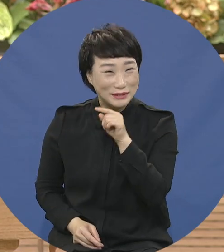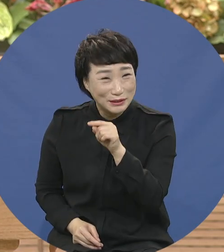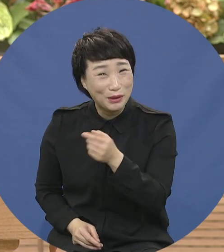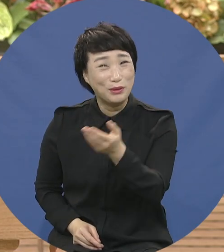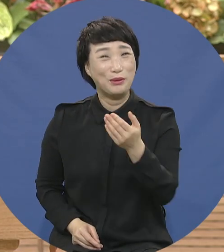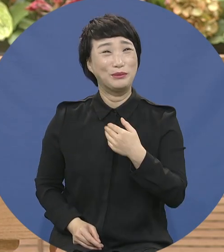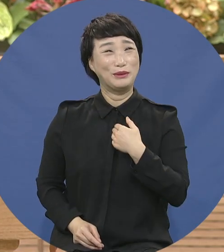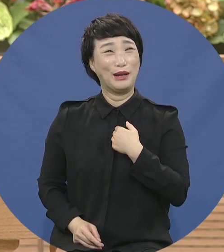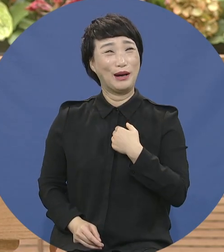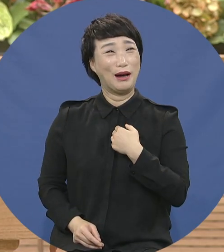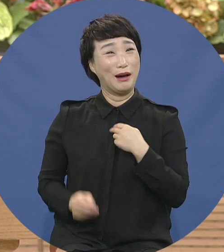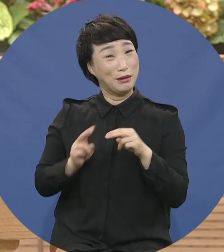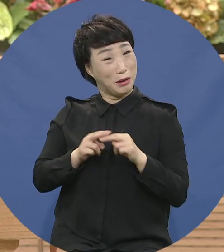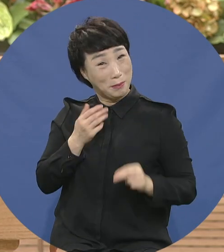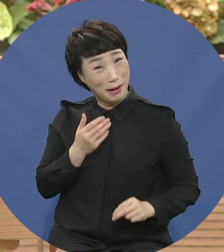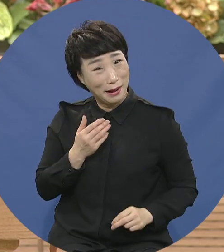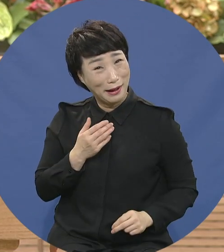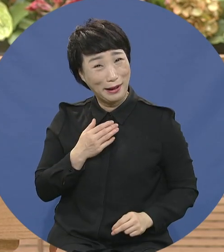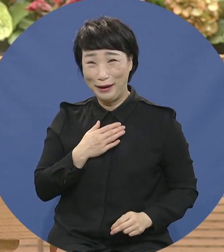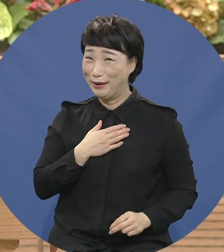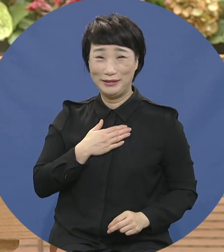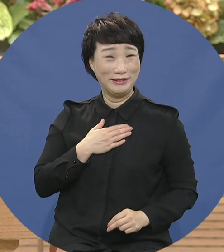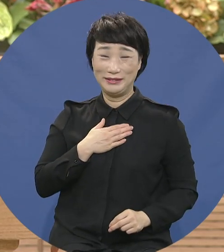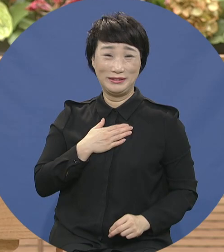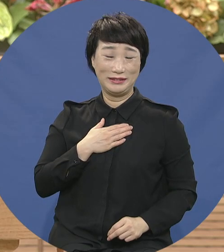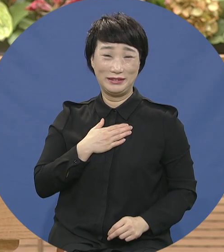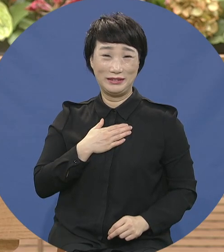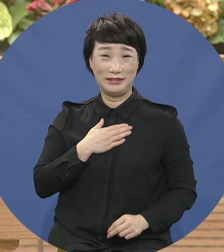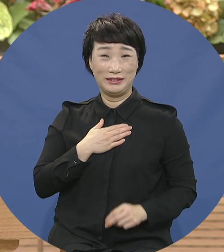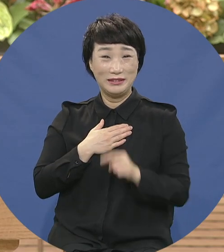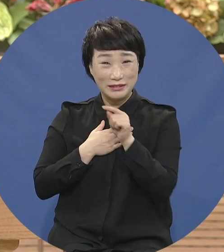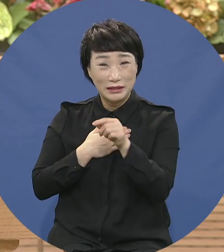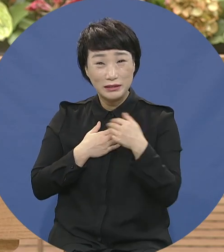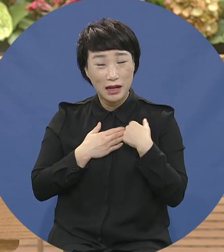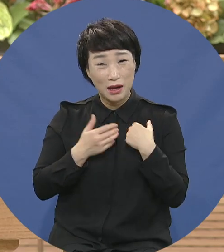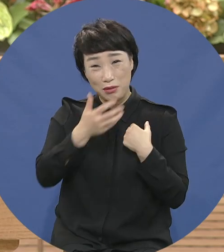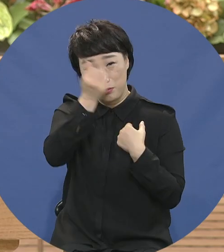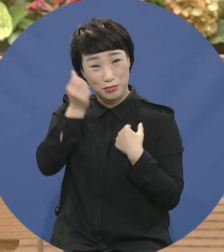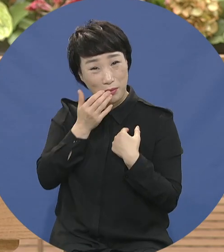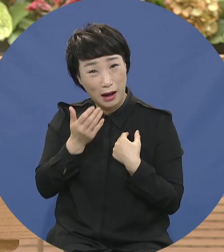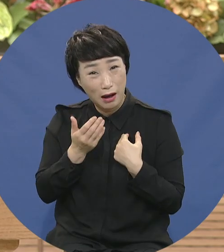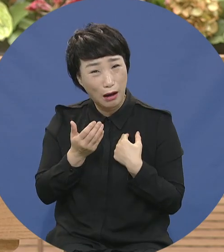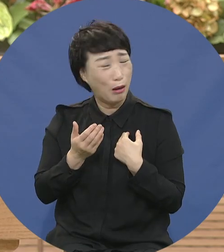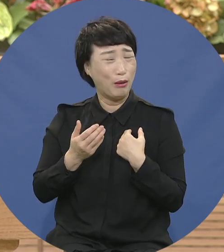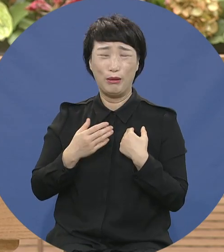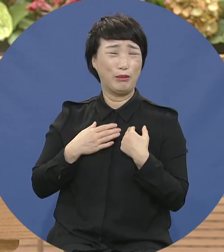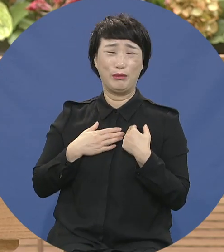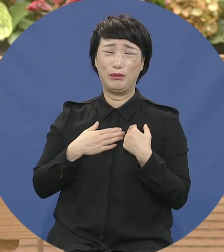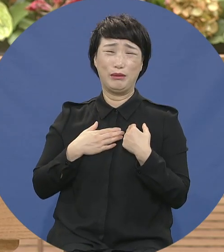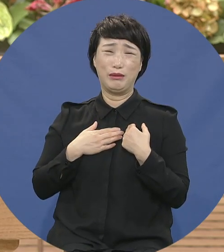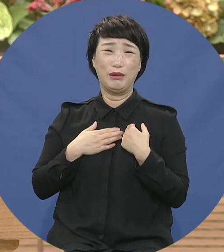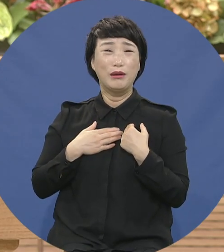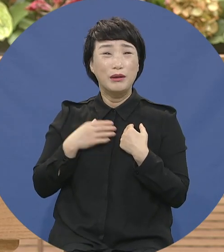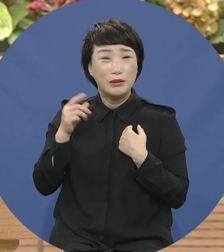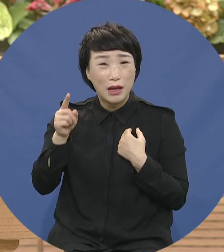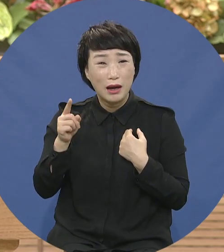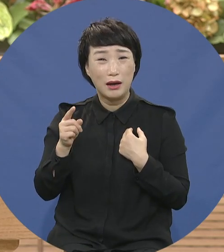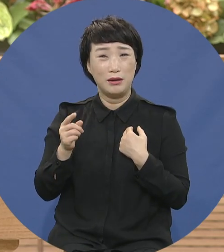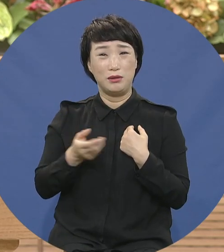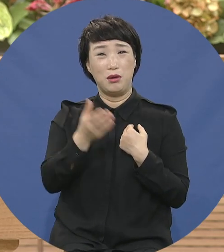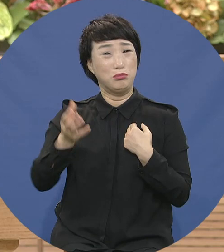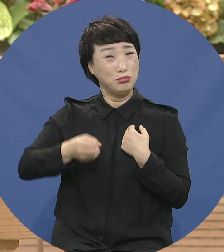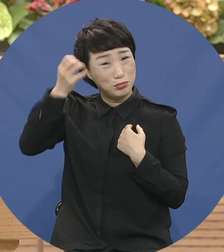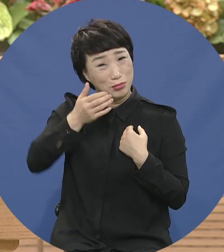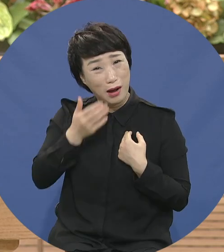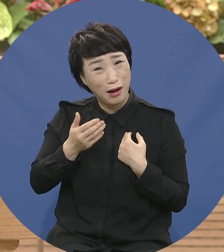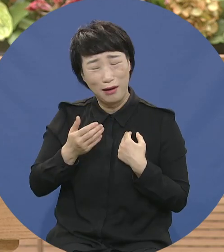이걸 어떻게 무효시켜? 이걸 어떻게 무관심할 수 있어? 이것을 어떻게